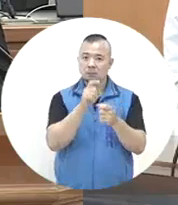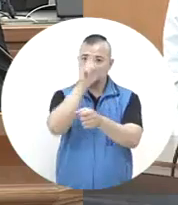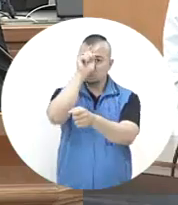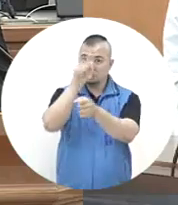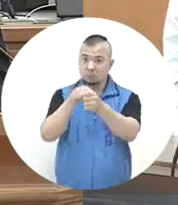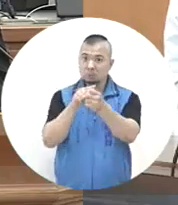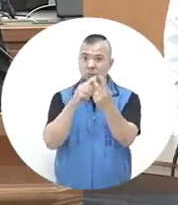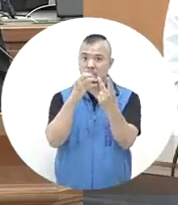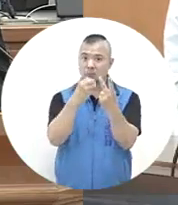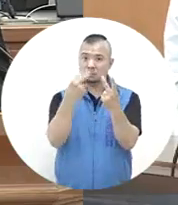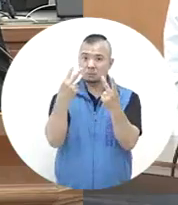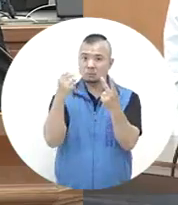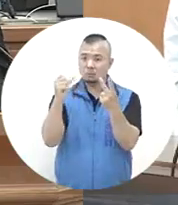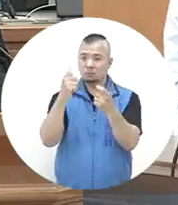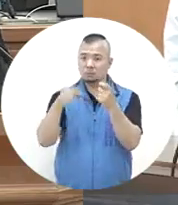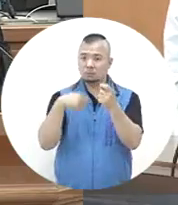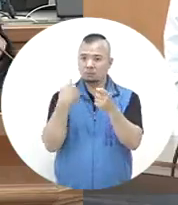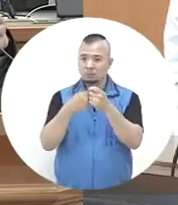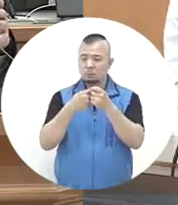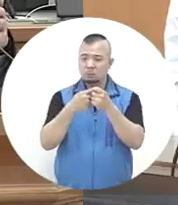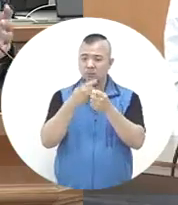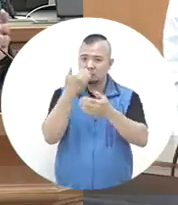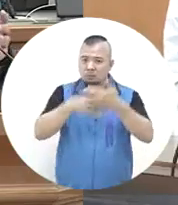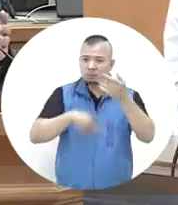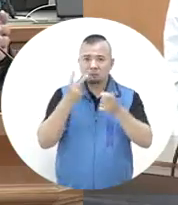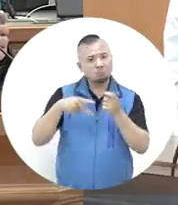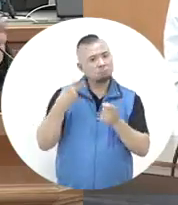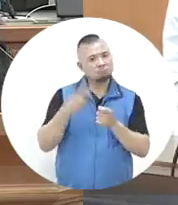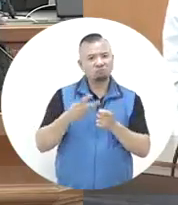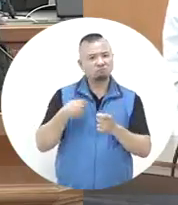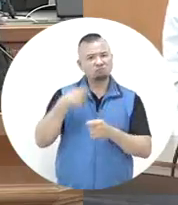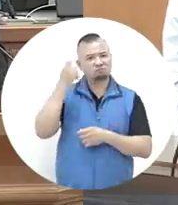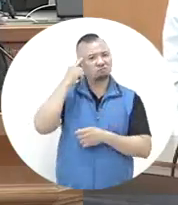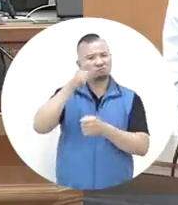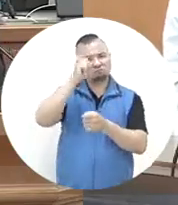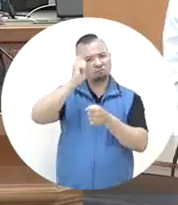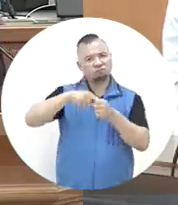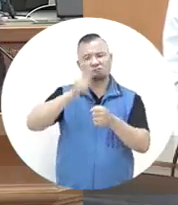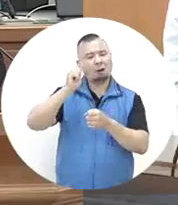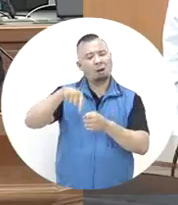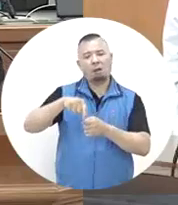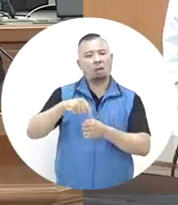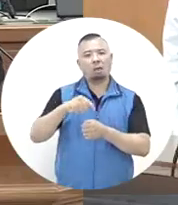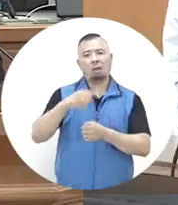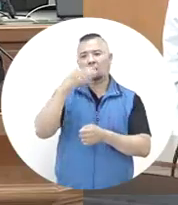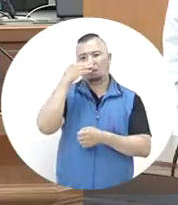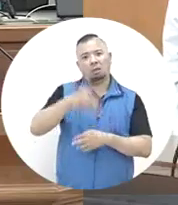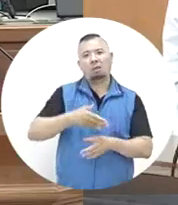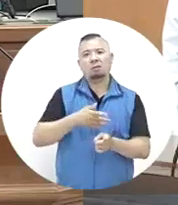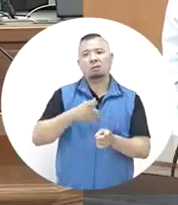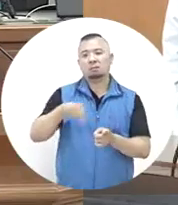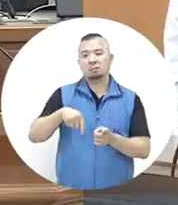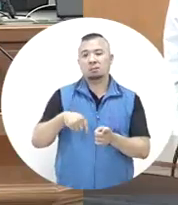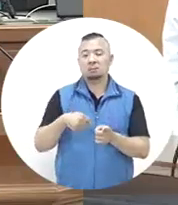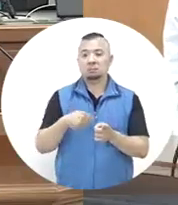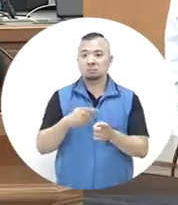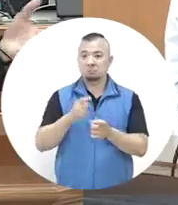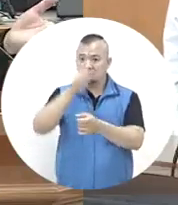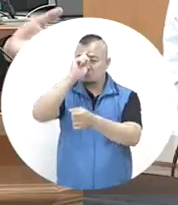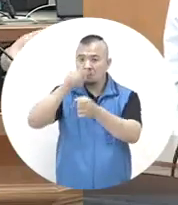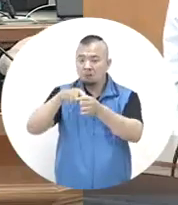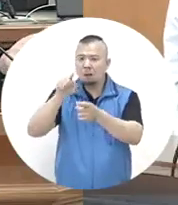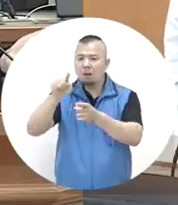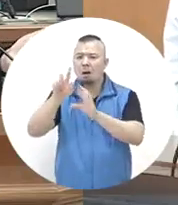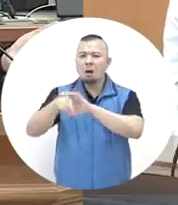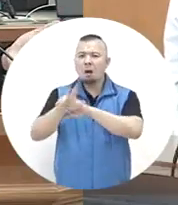的力能，我觉得那做不到。理想很丰满，现实很骨感，所以有一